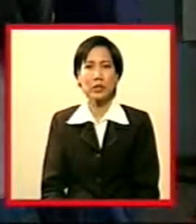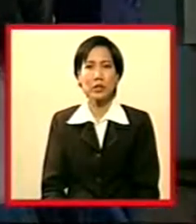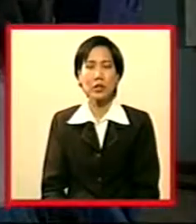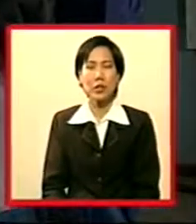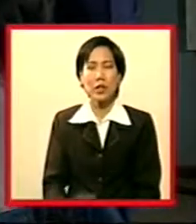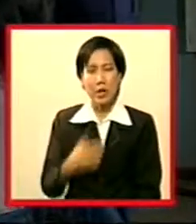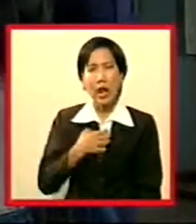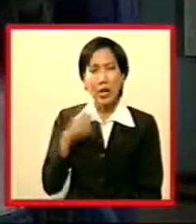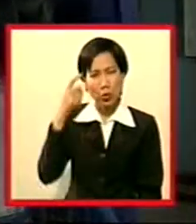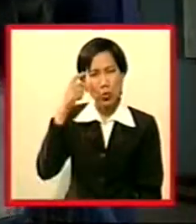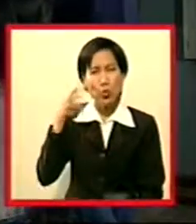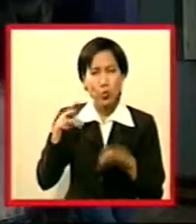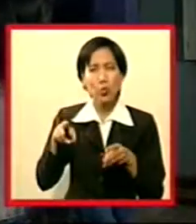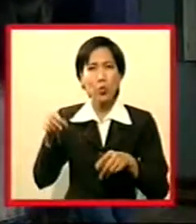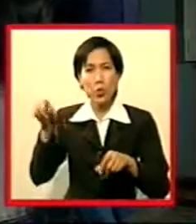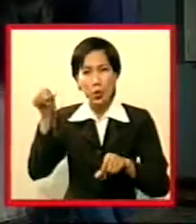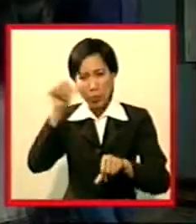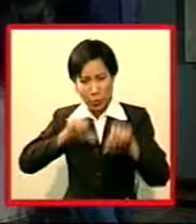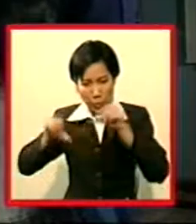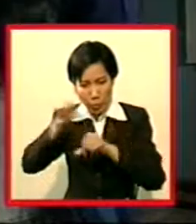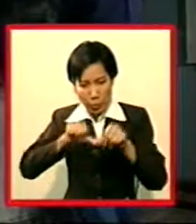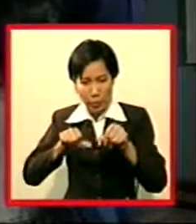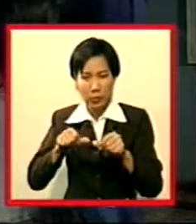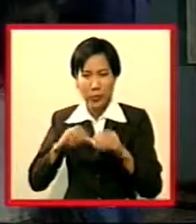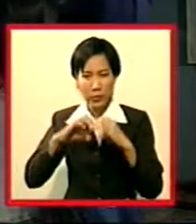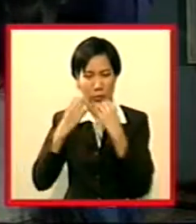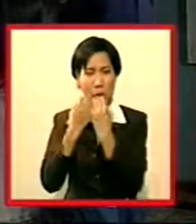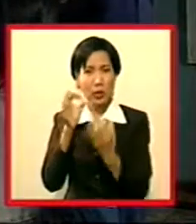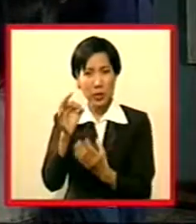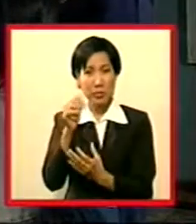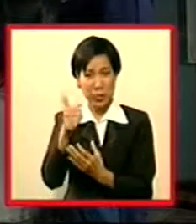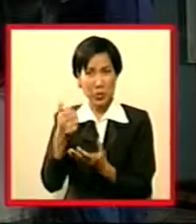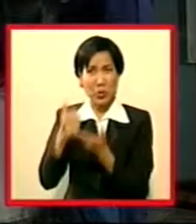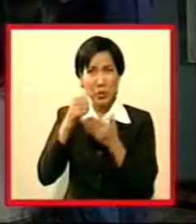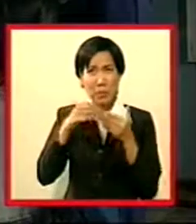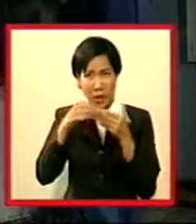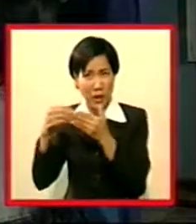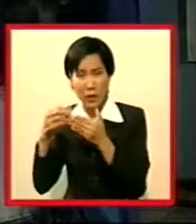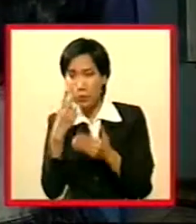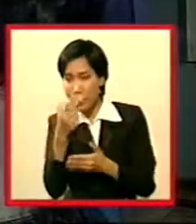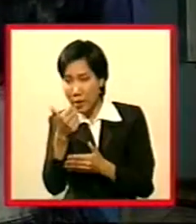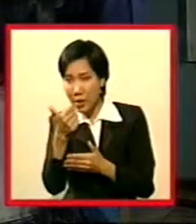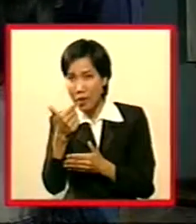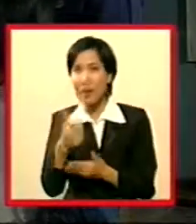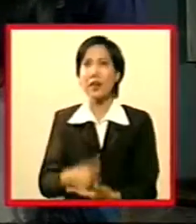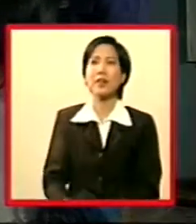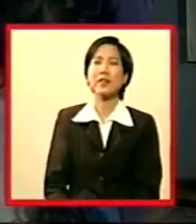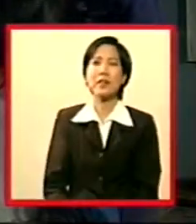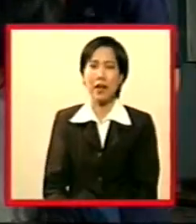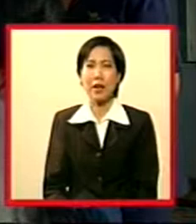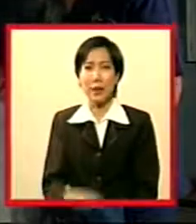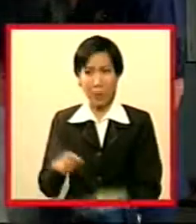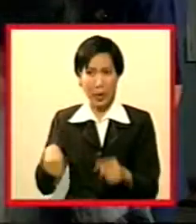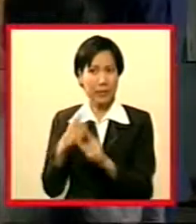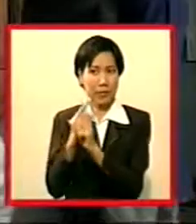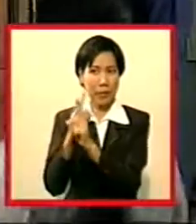พี่คะคืออยากรู้วิธีทำข้าวเกี๊ยวฟักทองเนี่ยค่ะพี่ช่วยพาไปดูหน่อยได้ไหมคะ ได้ค่ะ